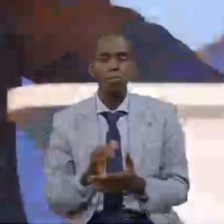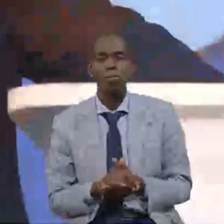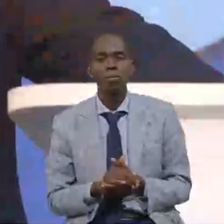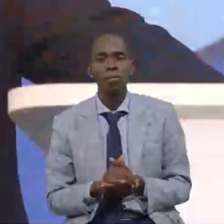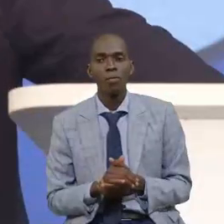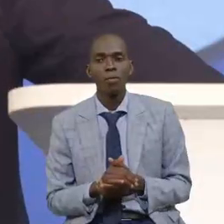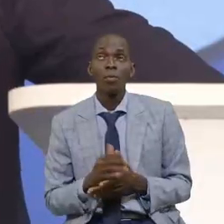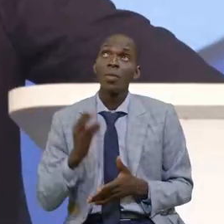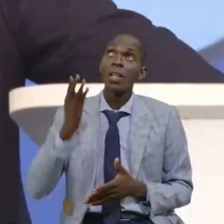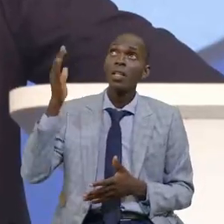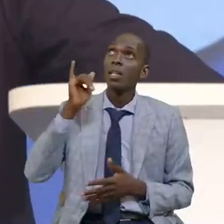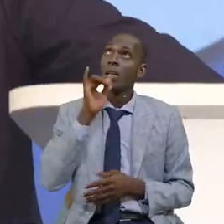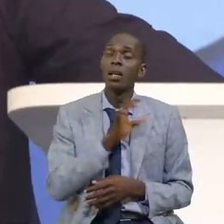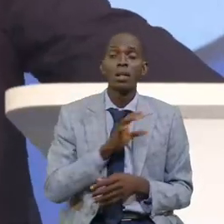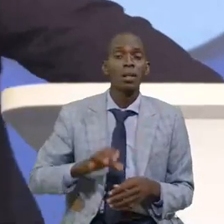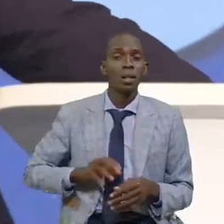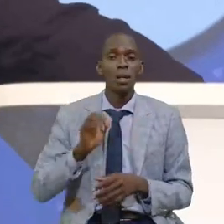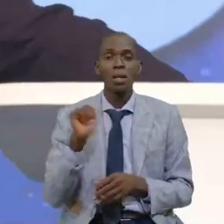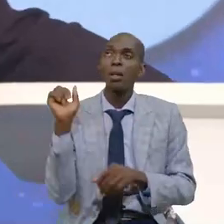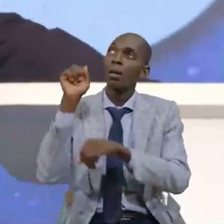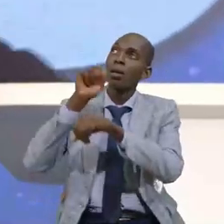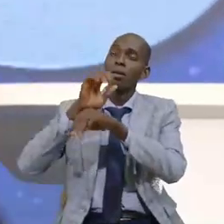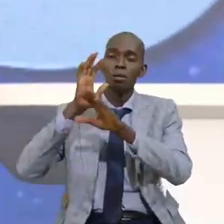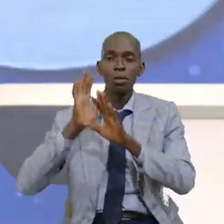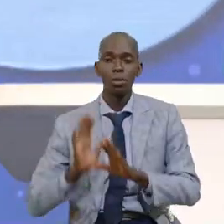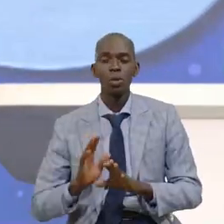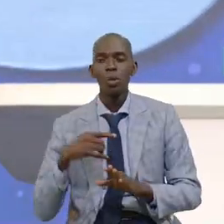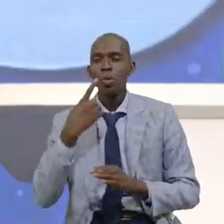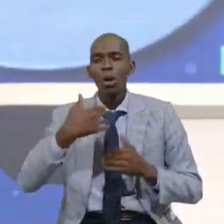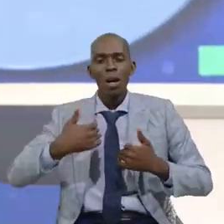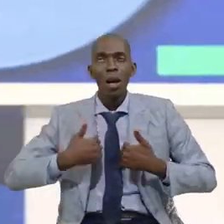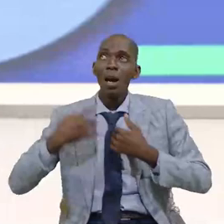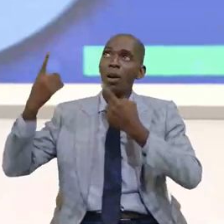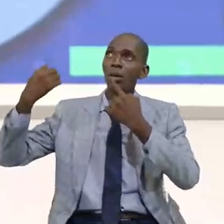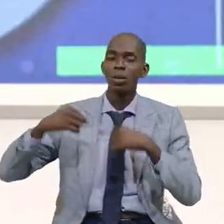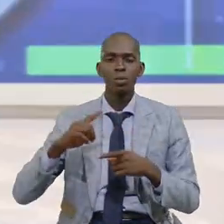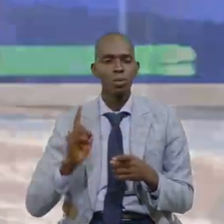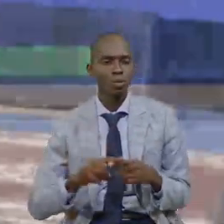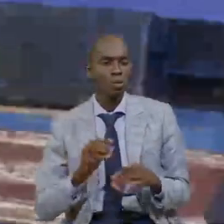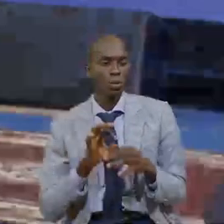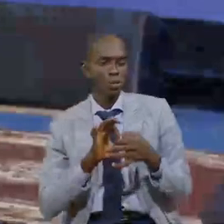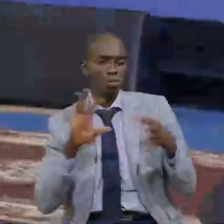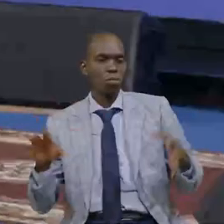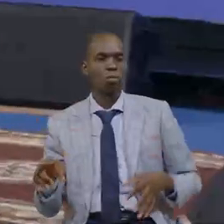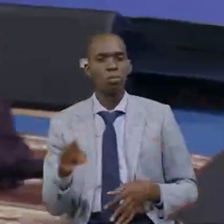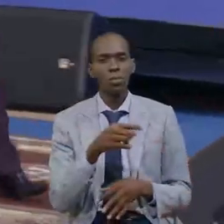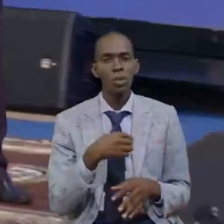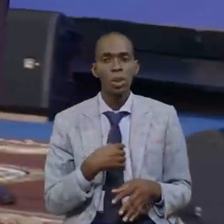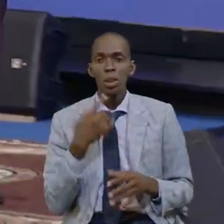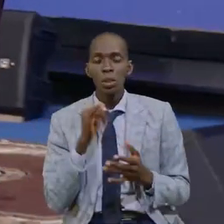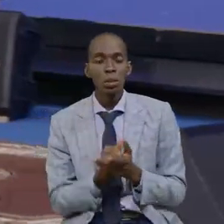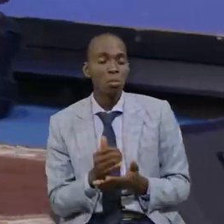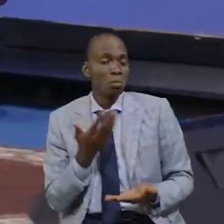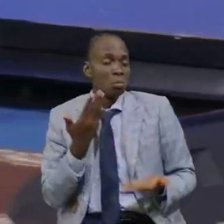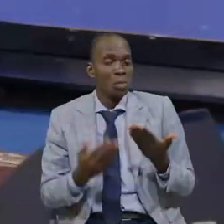Christ, le vainqueur, qui est venu t'affranchir. Et il dit, que